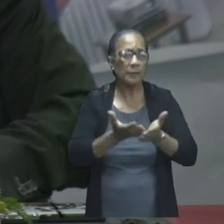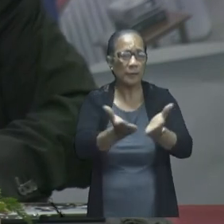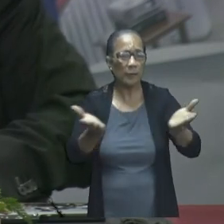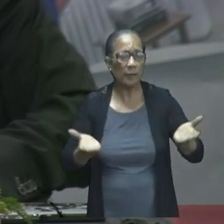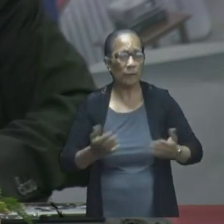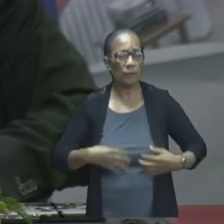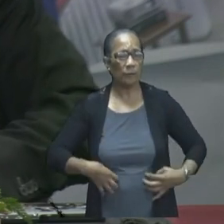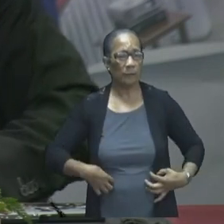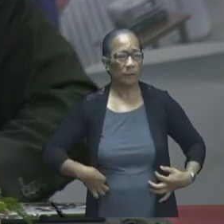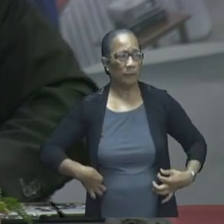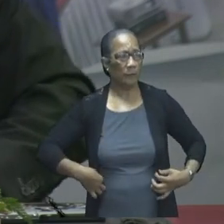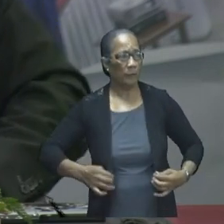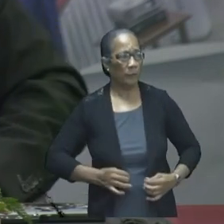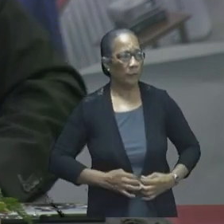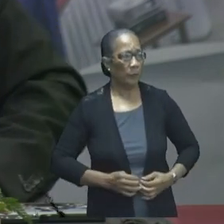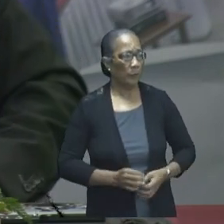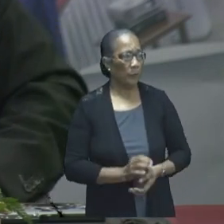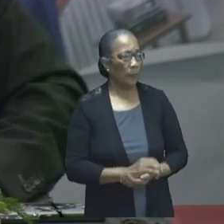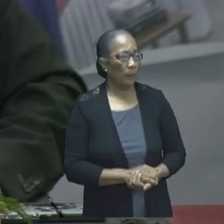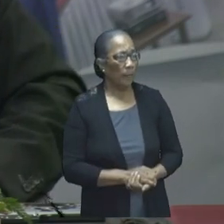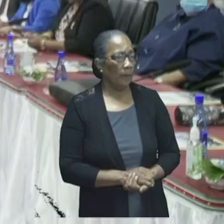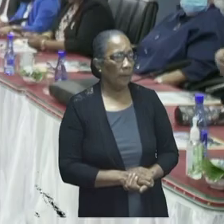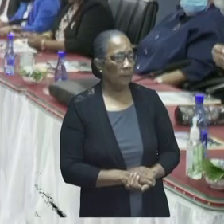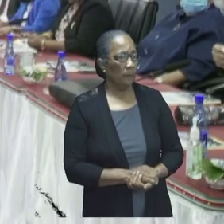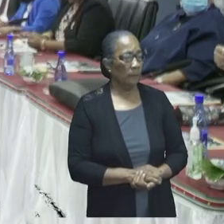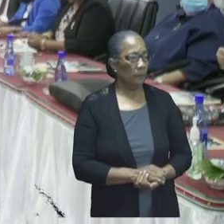hoe van de vraag alsjeblieft